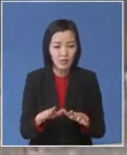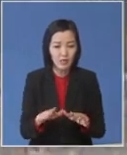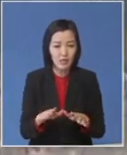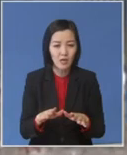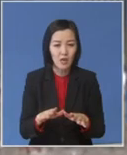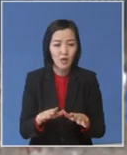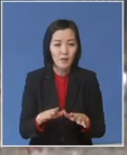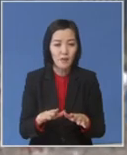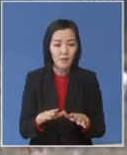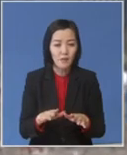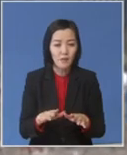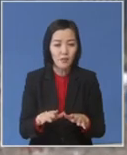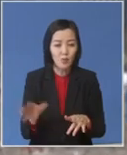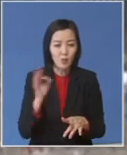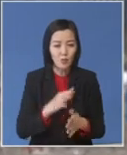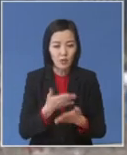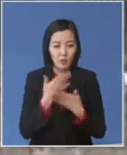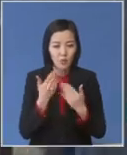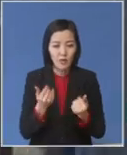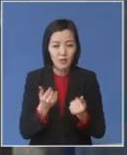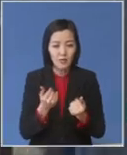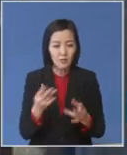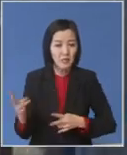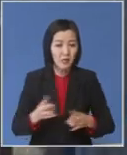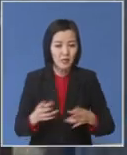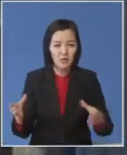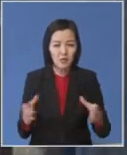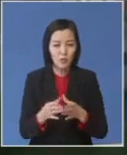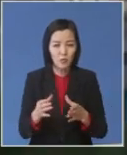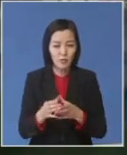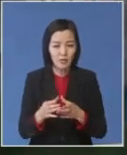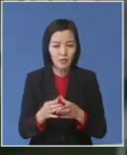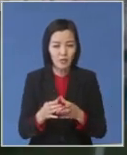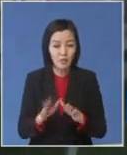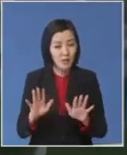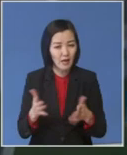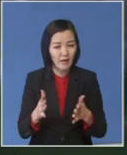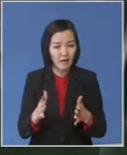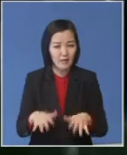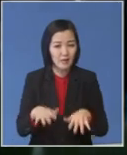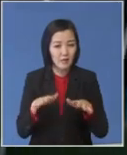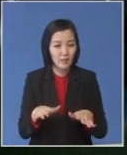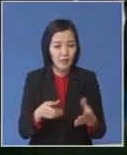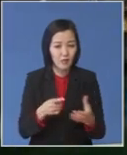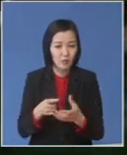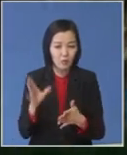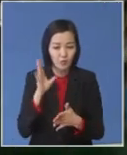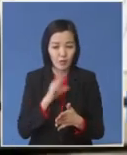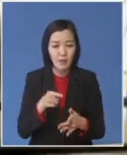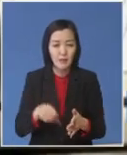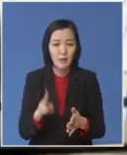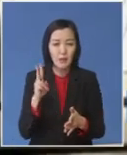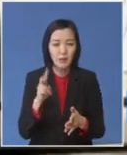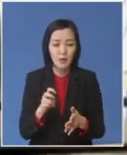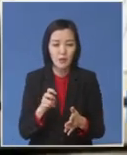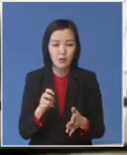қарастырылмаған. Әрі бұл тәртіпті лаңкестік ұйымдардың ескеруі екіталай. Құжатты дайындағандардың хабарлауынша, қазір Сирия аумағында 1200-ден